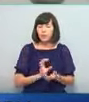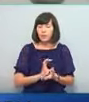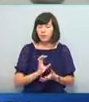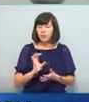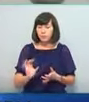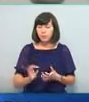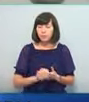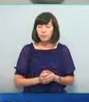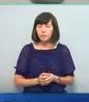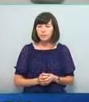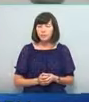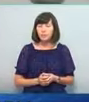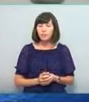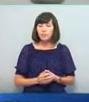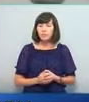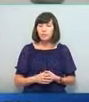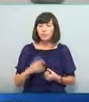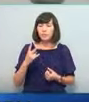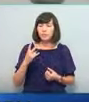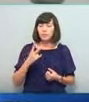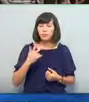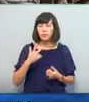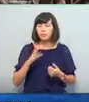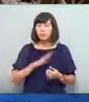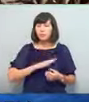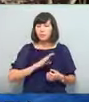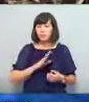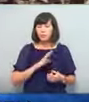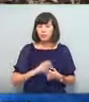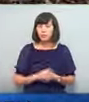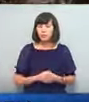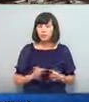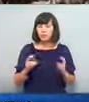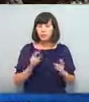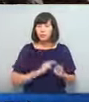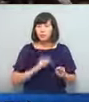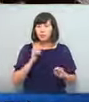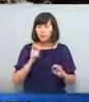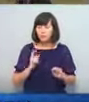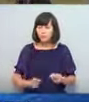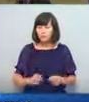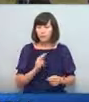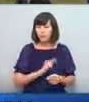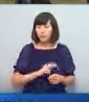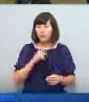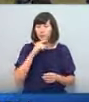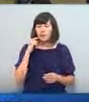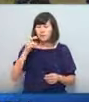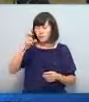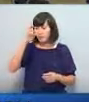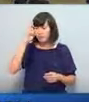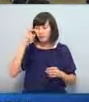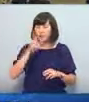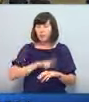жіберіліп, ішінде бір екші өлігі бар. Қылмыстық іске барған азаматтардың ісімен Ресей